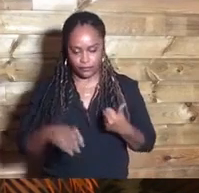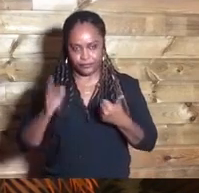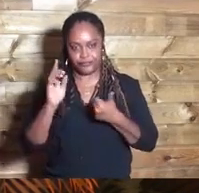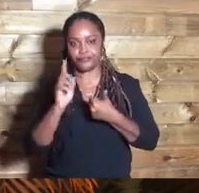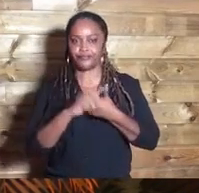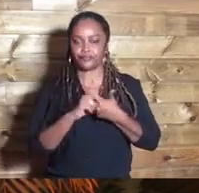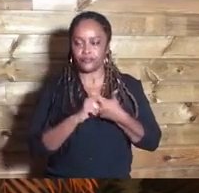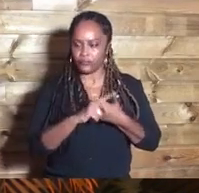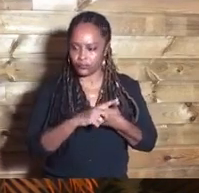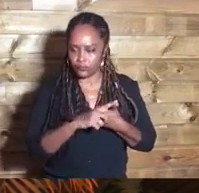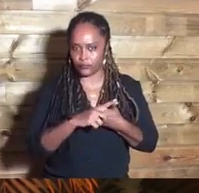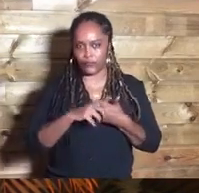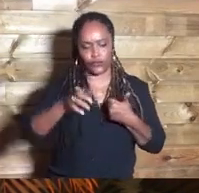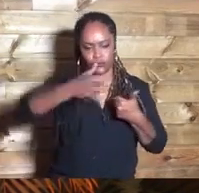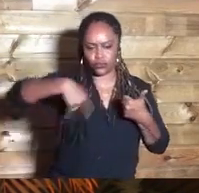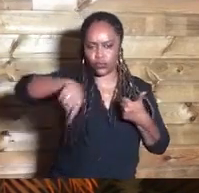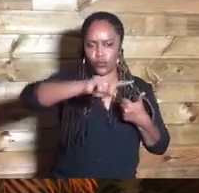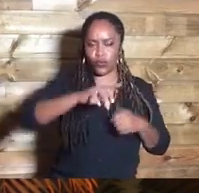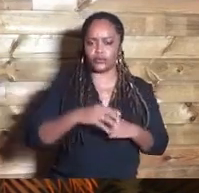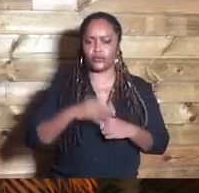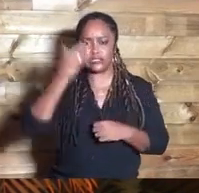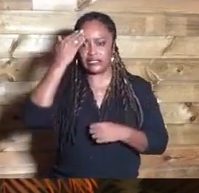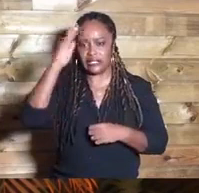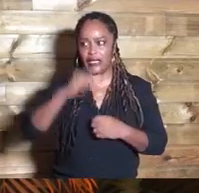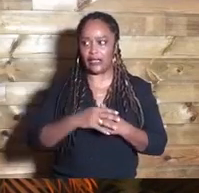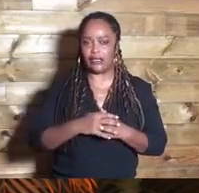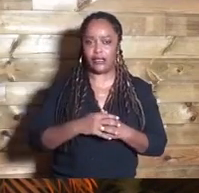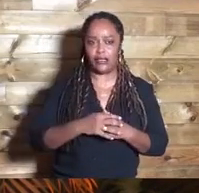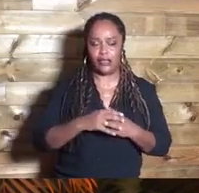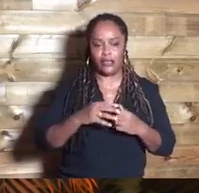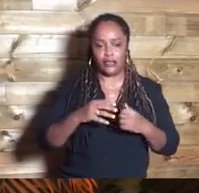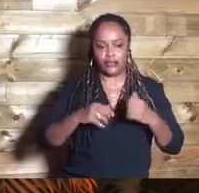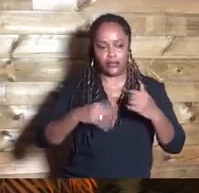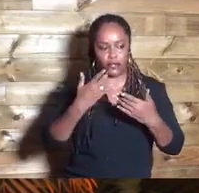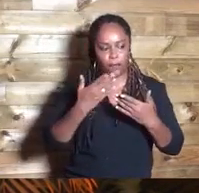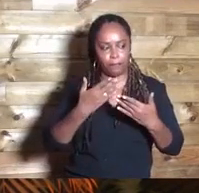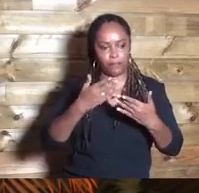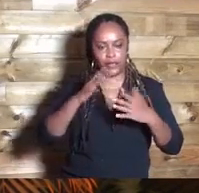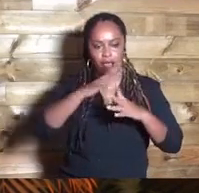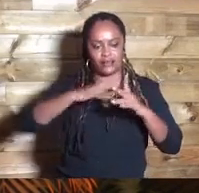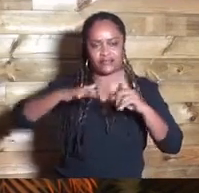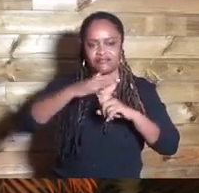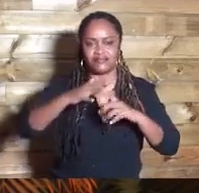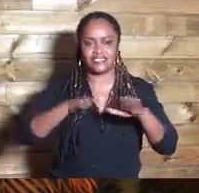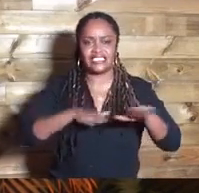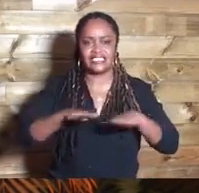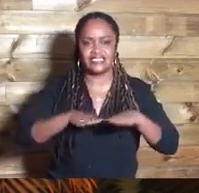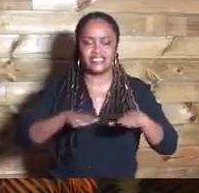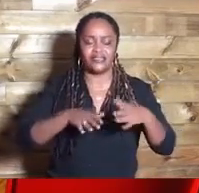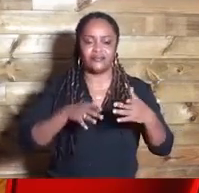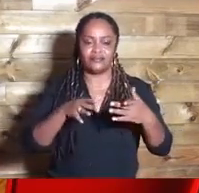parle depuis un moment, tout le monde sait que le système a atteint ses limites. Le système départemental dans lequel nous